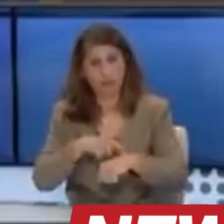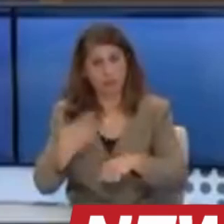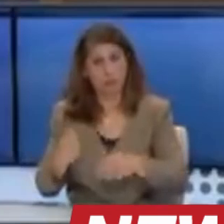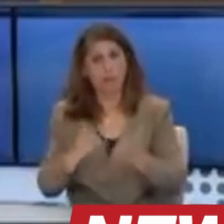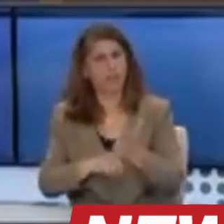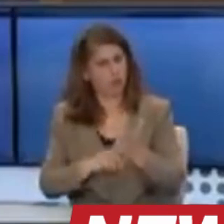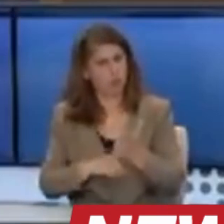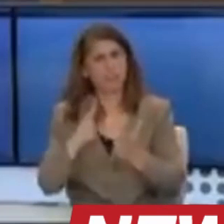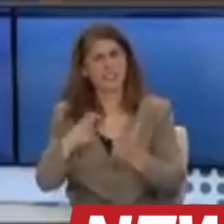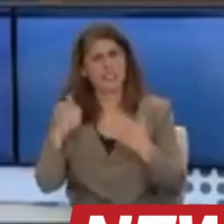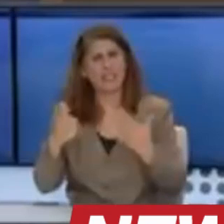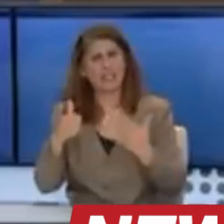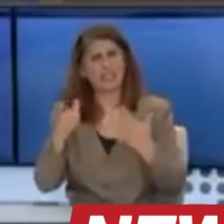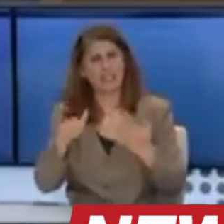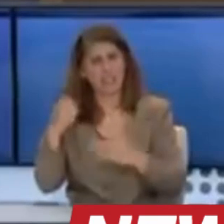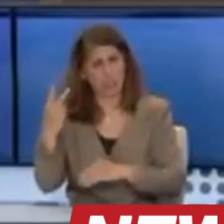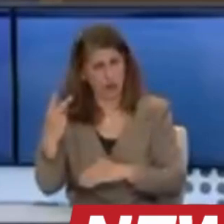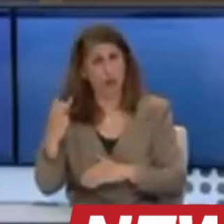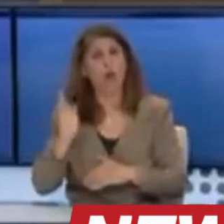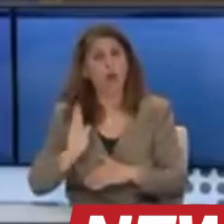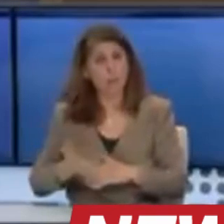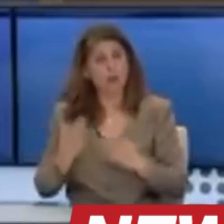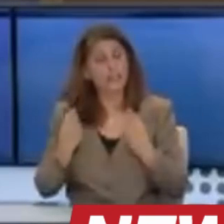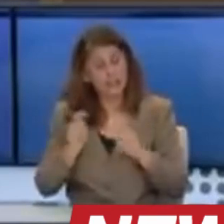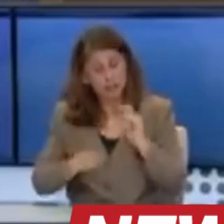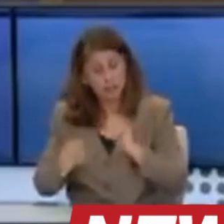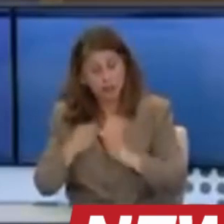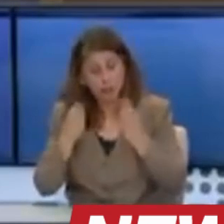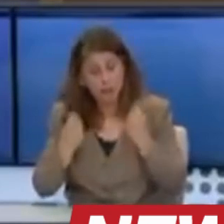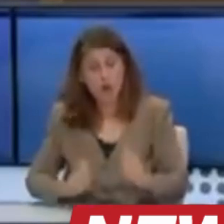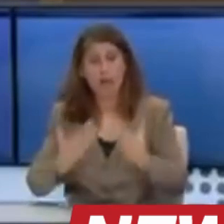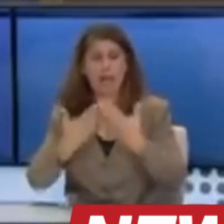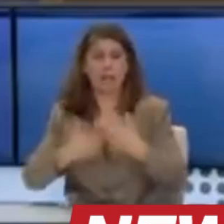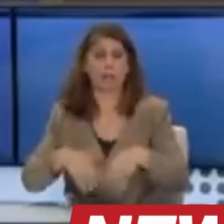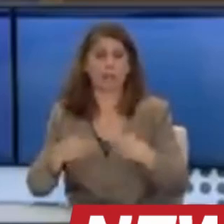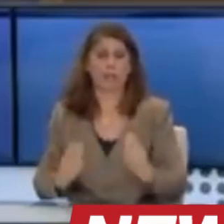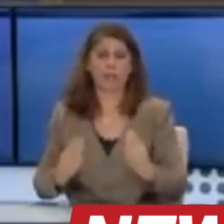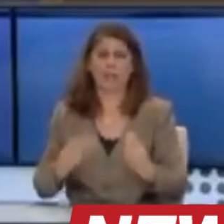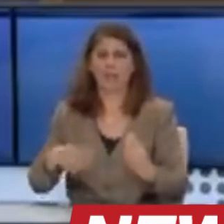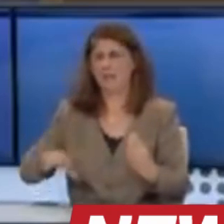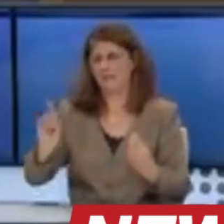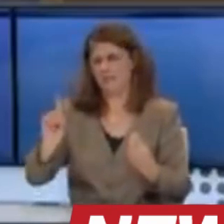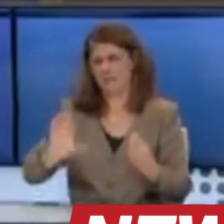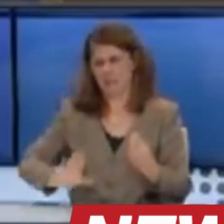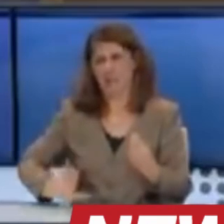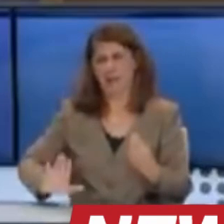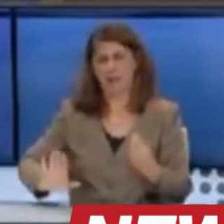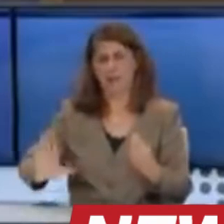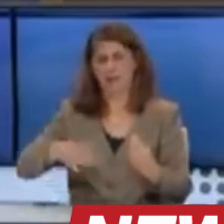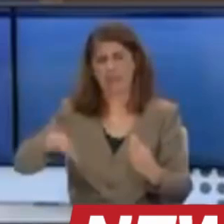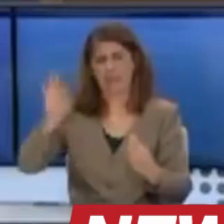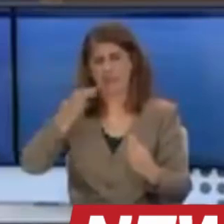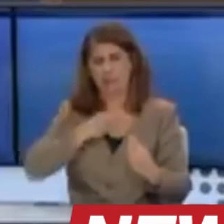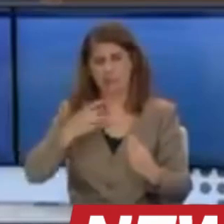ότι το μεγαλοπρεπέστατο άδειασμα του αστεροσκοπείου στον Νίκο Χαρδαλιά, ο οποίος προσπαθούσε να πείσει ότι στο Τατόι κατά τη διάρκεια του ξεσπάσματος της φωτιάς οι